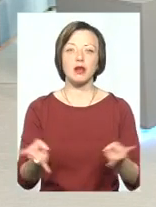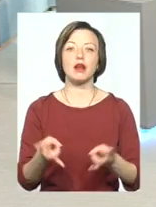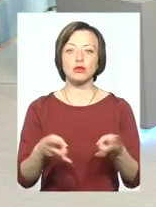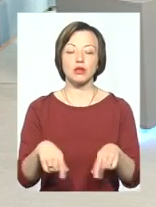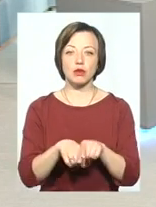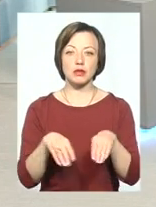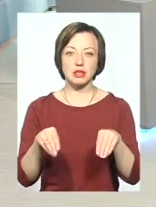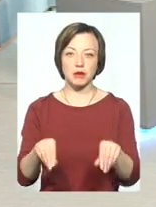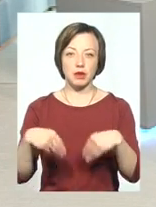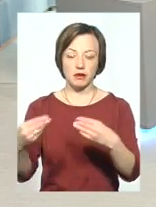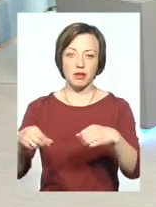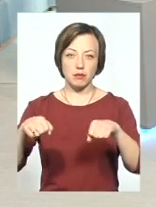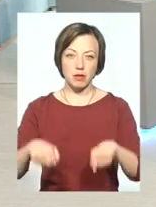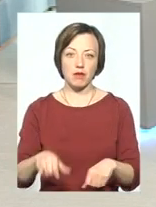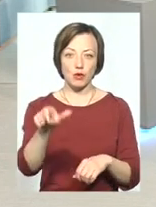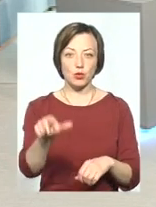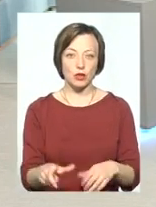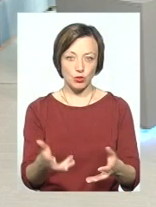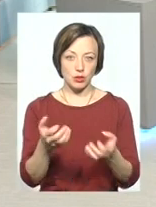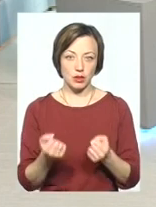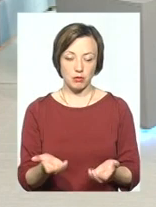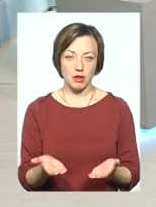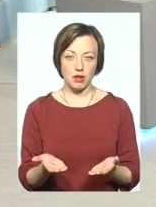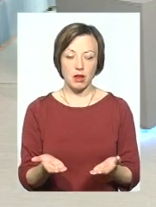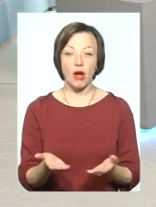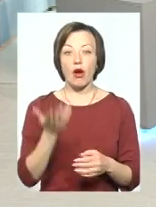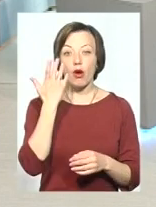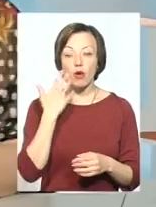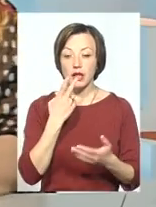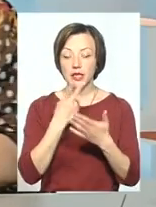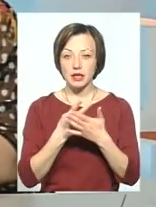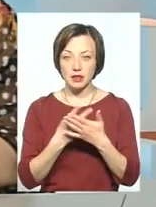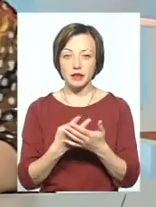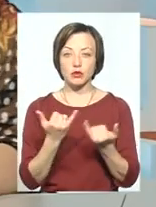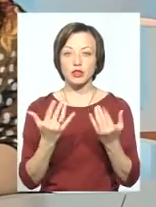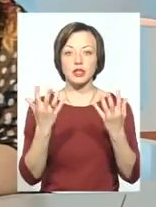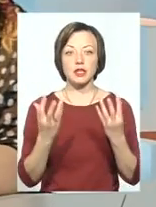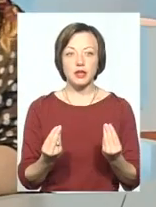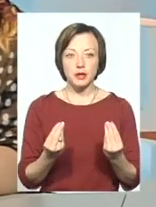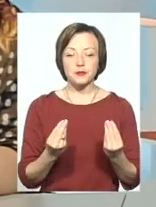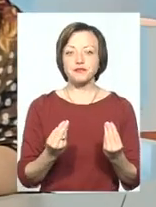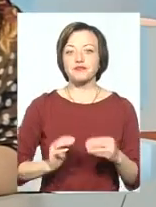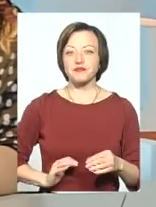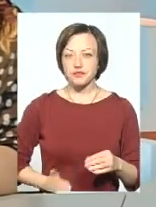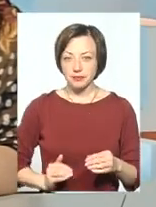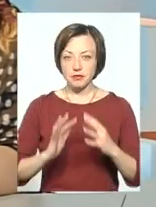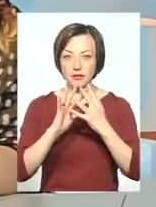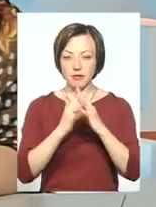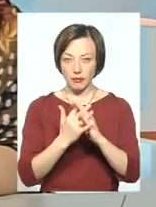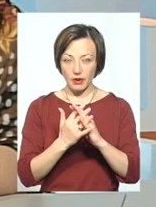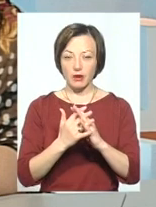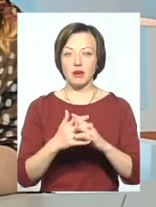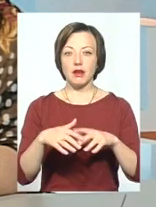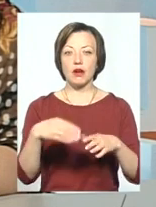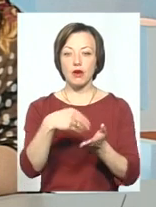чого таку землю було от надавати право для людини, щоб вона отримувала? Коли ми дивимося, що на сьогоднішній день агрокомпанії скупляють